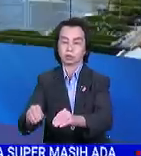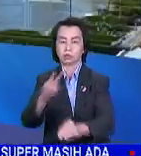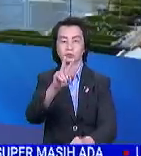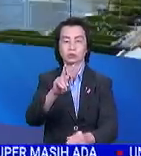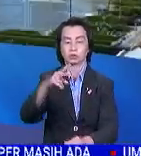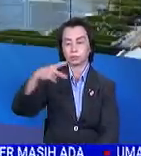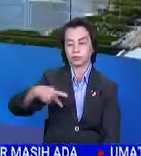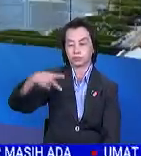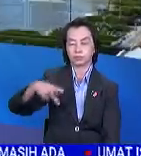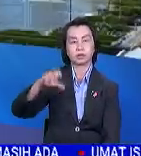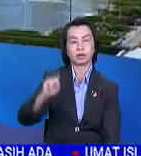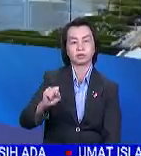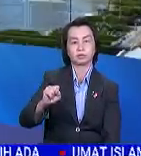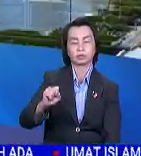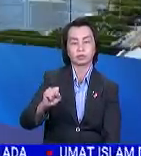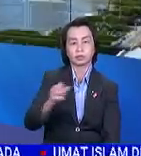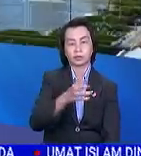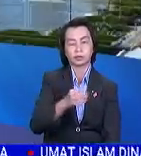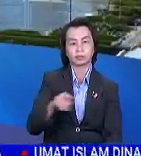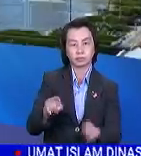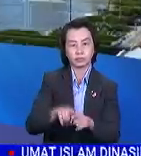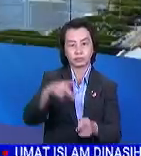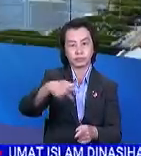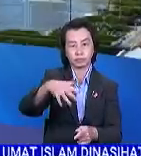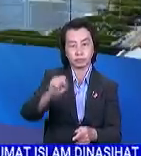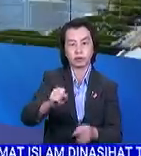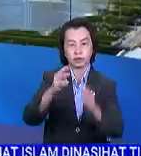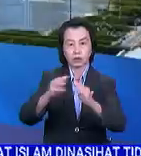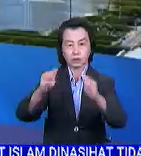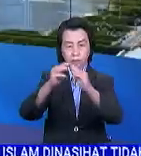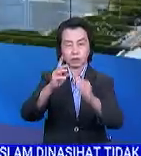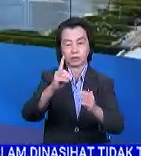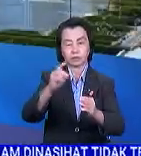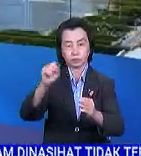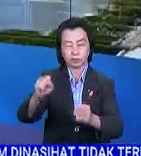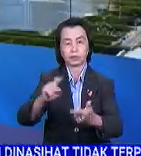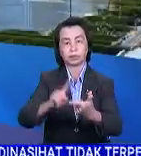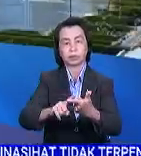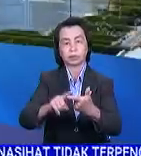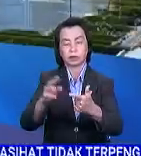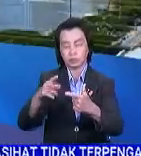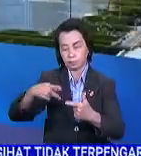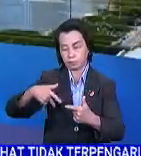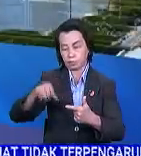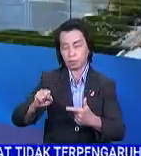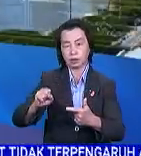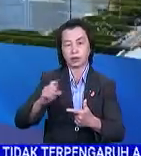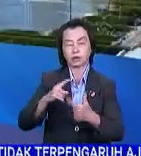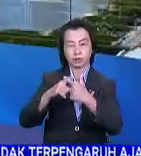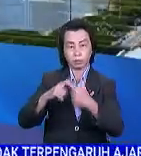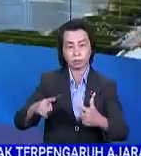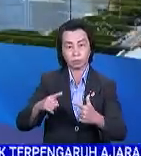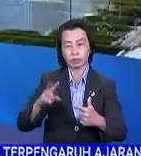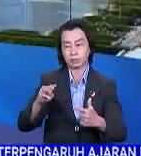pusat pemindahan sementara PPS iaitu PPS Masjid Darussalam long lama dan PPS dewan suarah